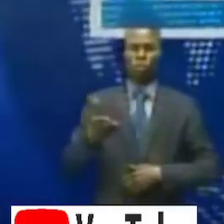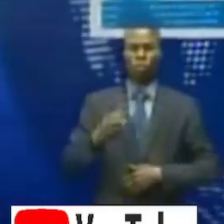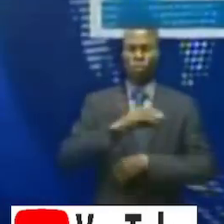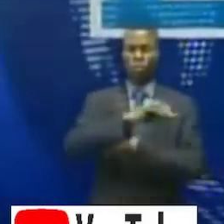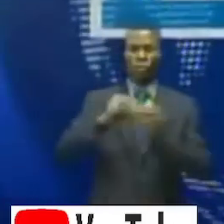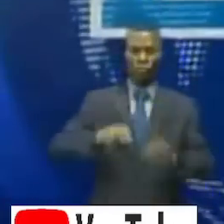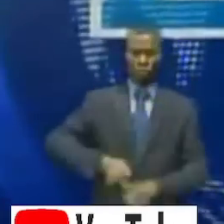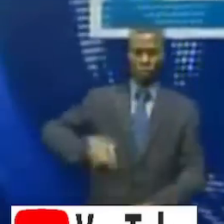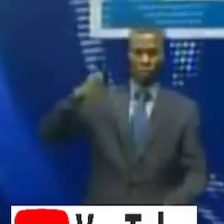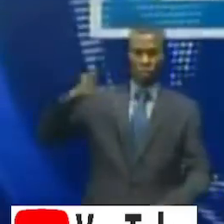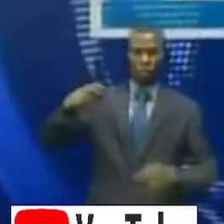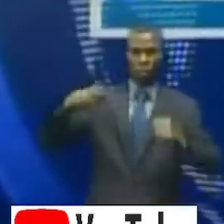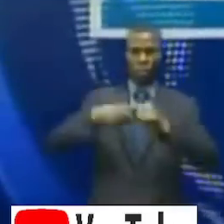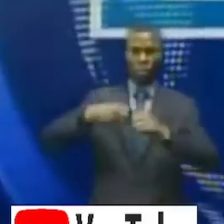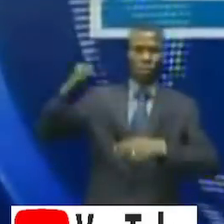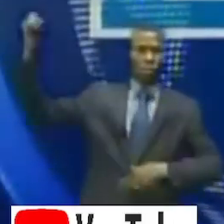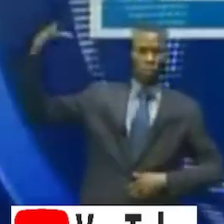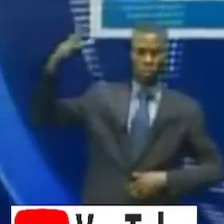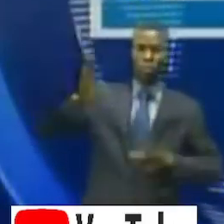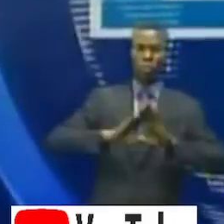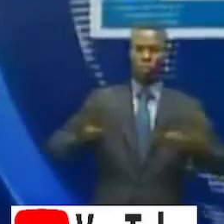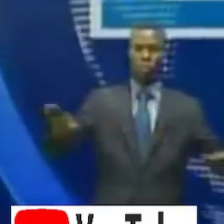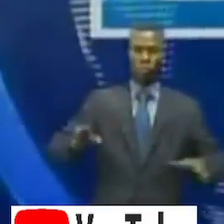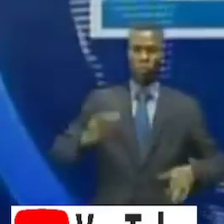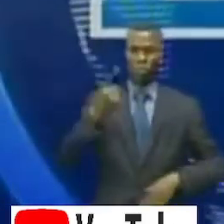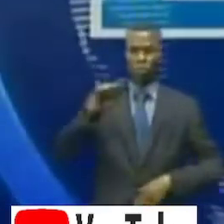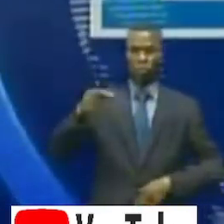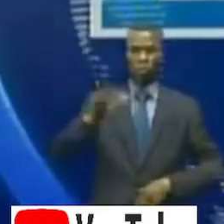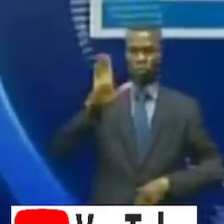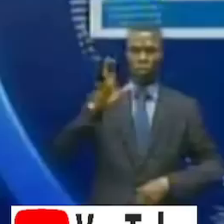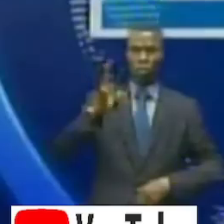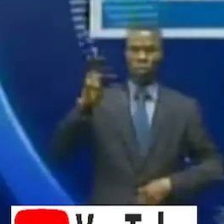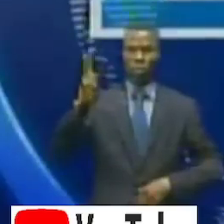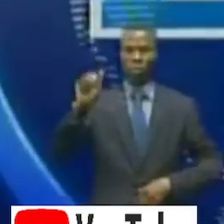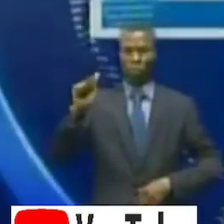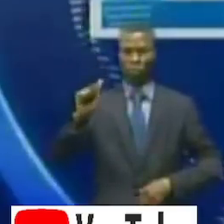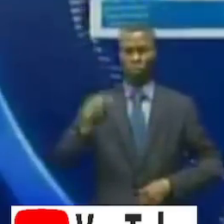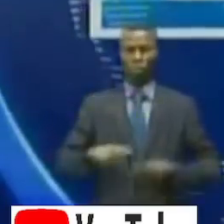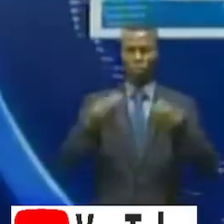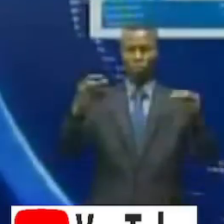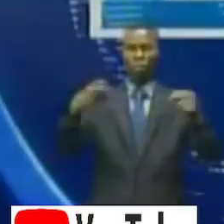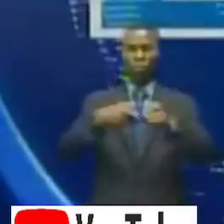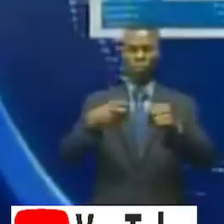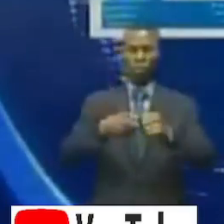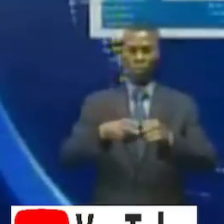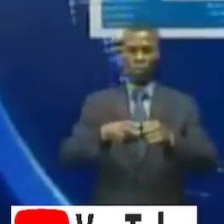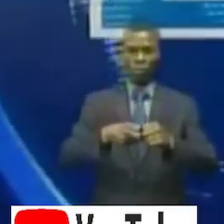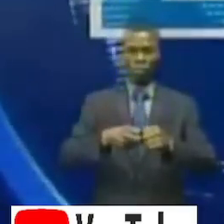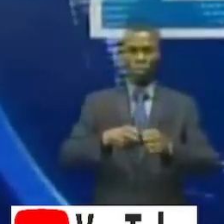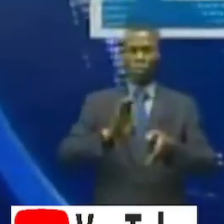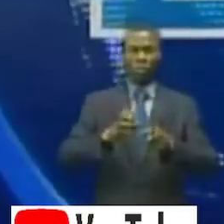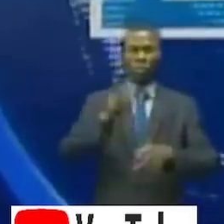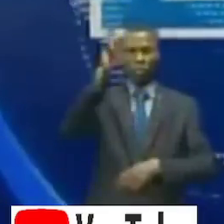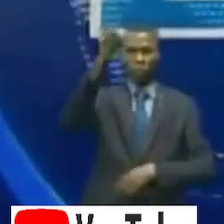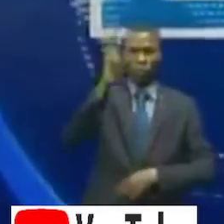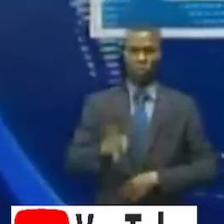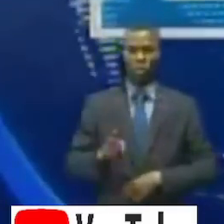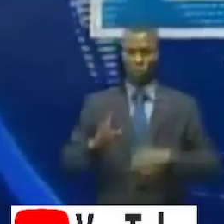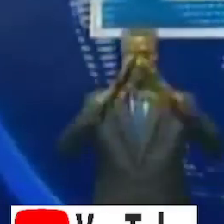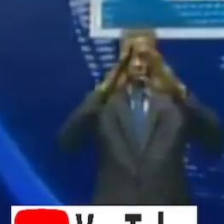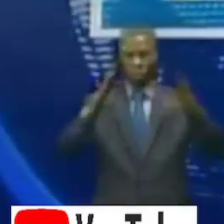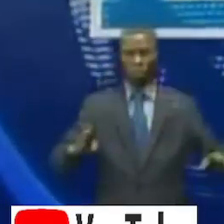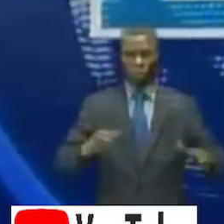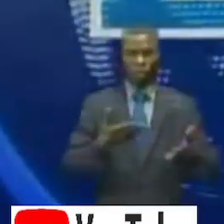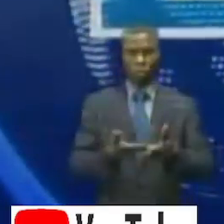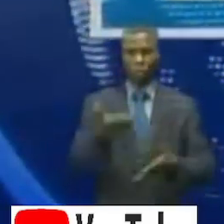centrale photovoltaïque a une capacité de 1,5 MW et va produire de l'énergie à plus de 200 ménages.